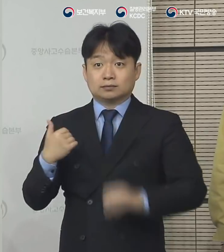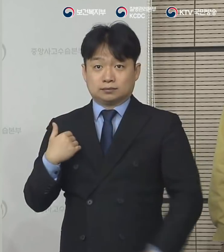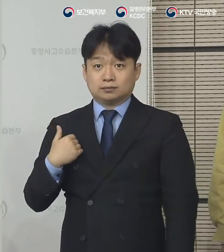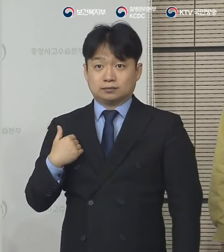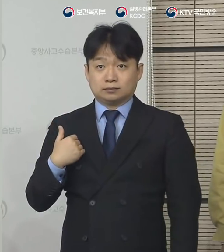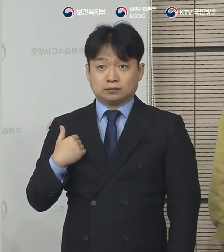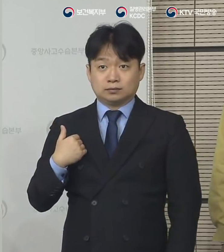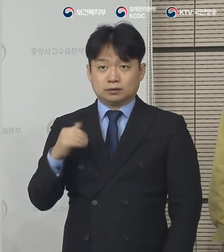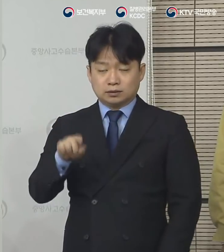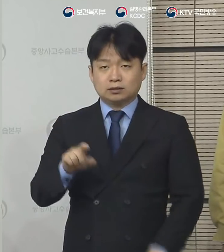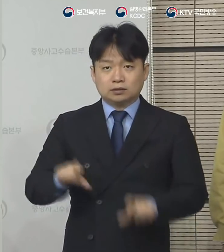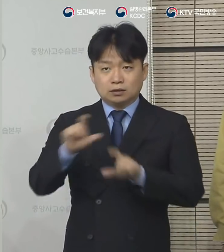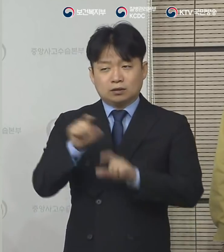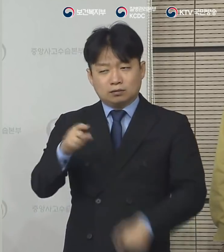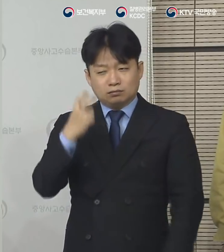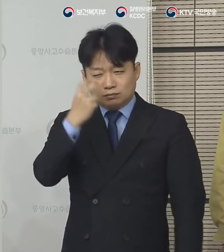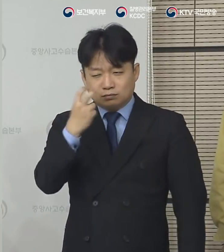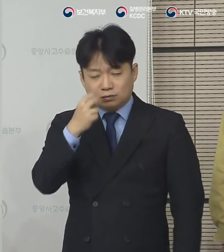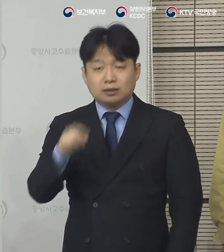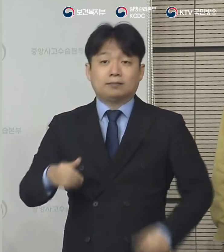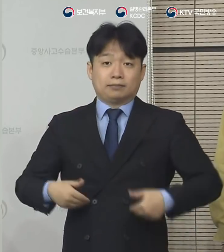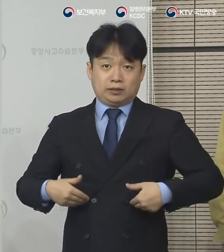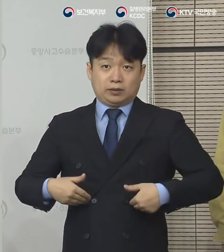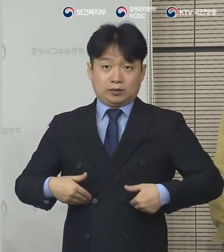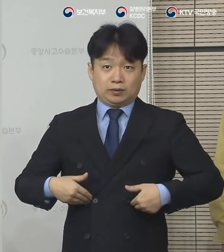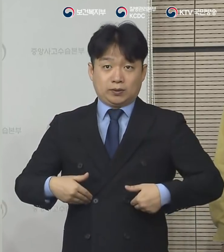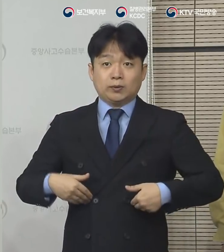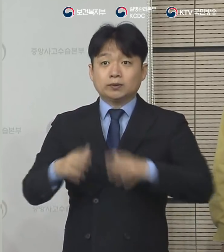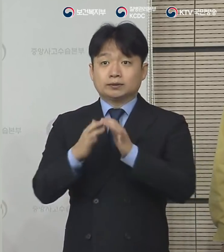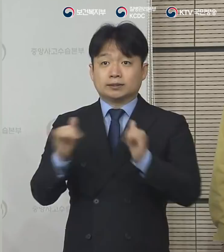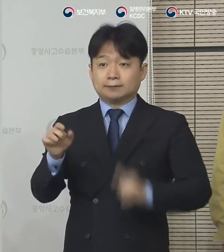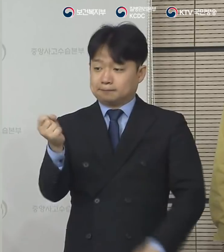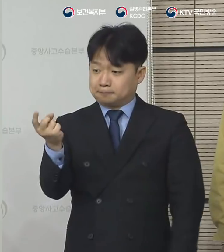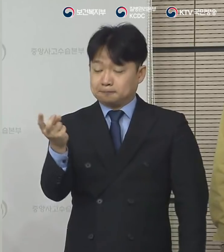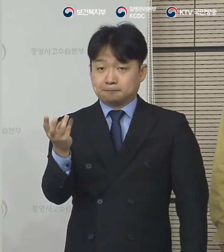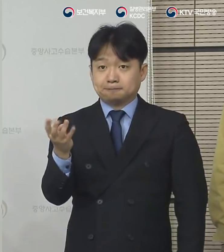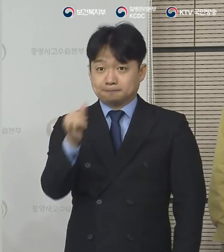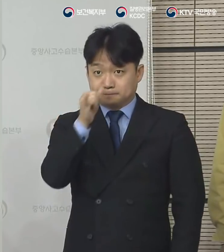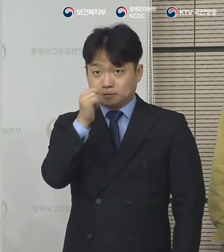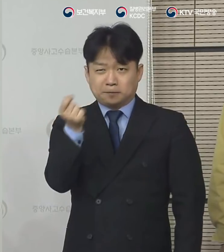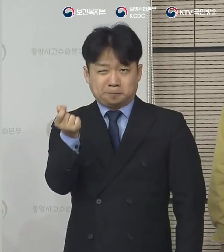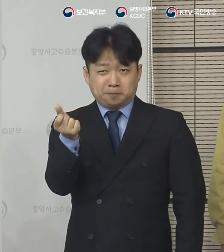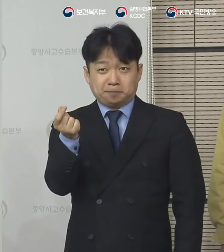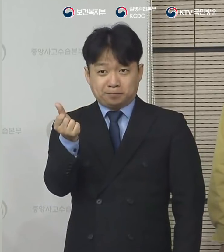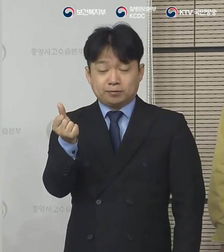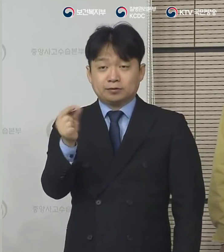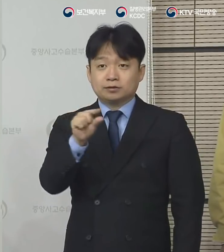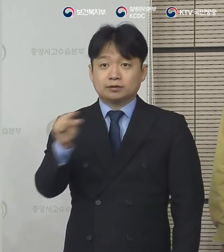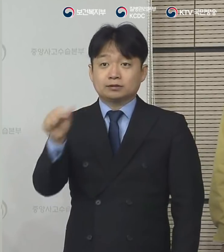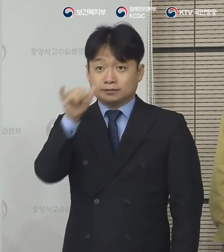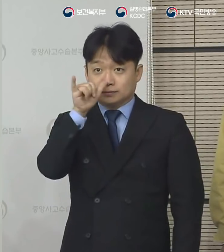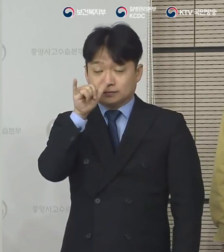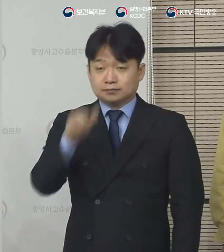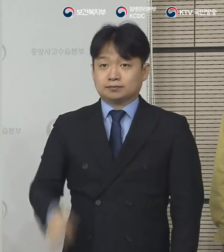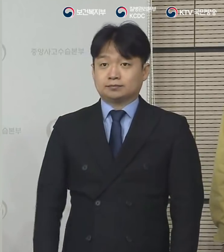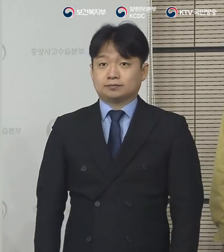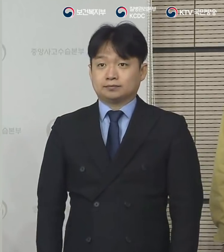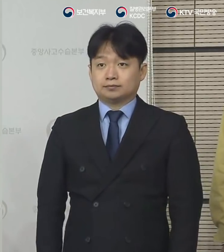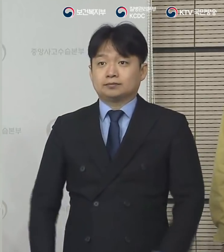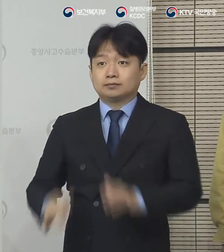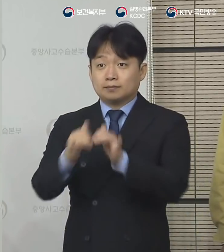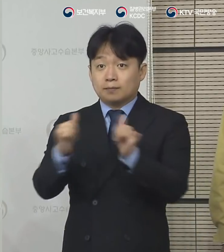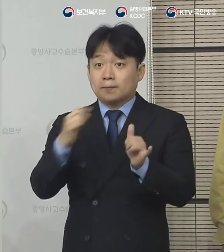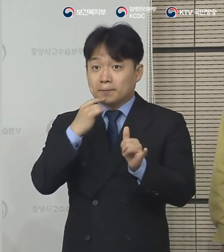이제 조금 모니터링이 추후까지 좀 필요하겠다고 판단이 되는 분들이 이제 아주 극히 일부분이 이제 있어가지고 그